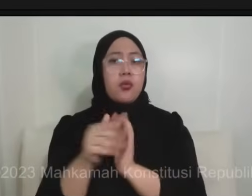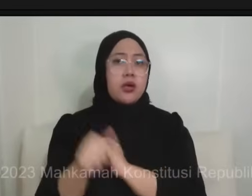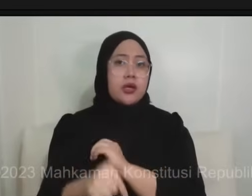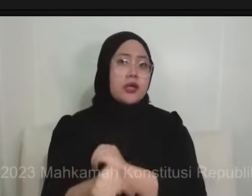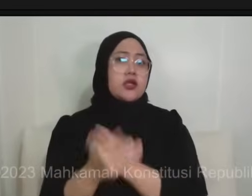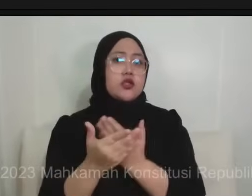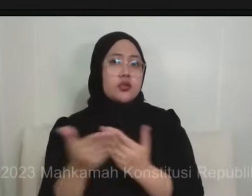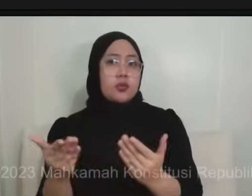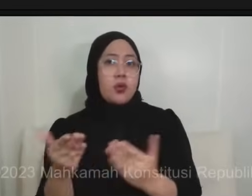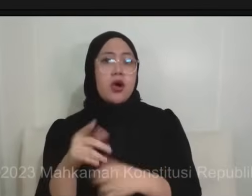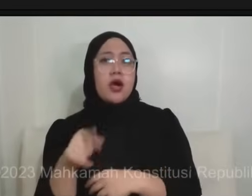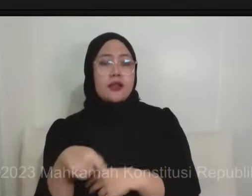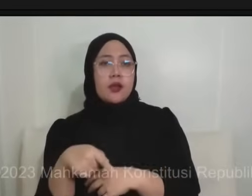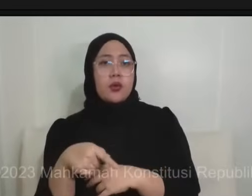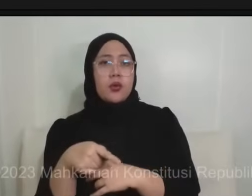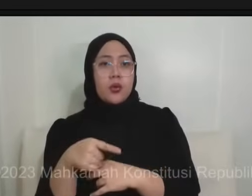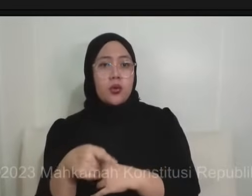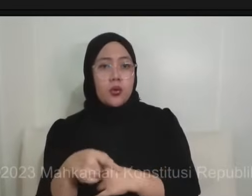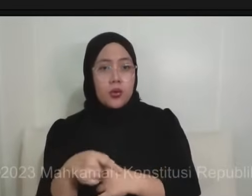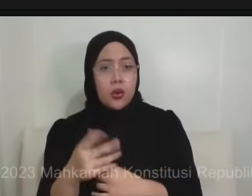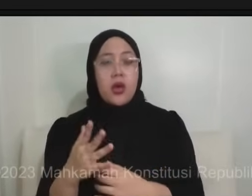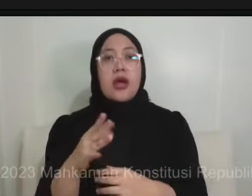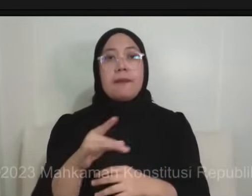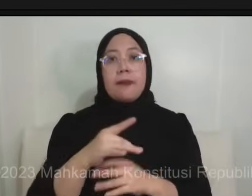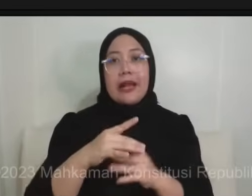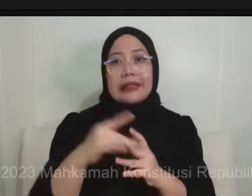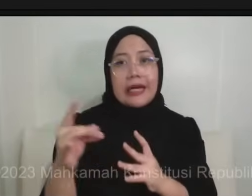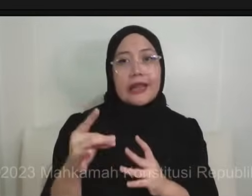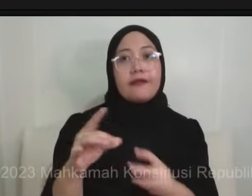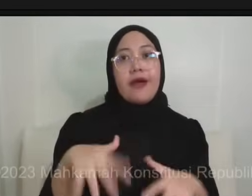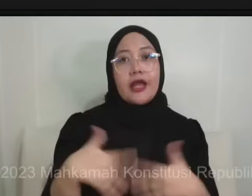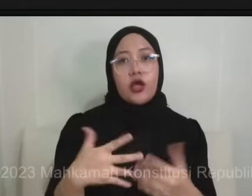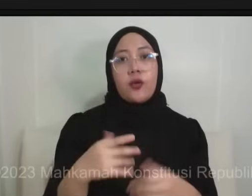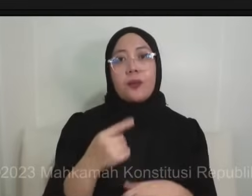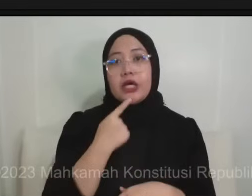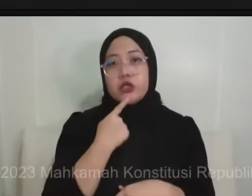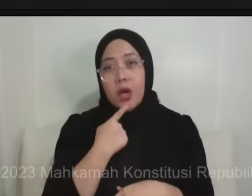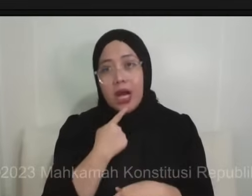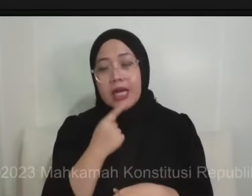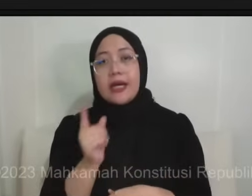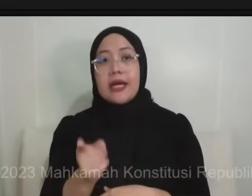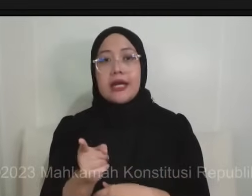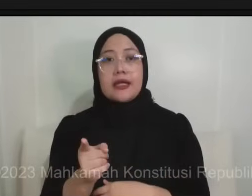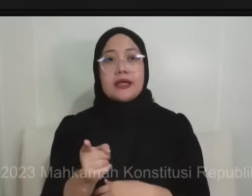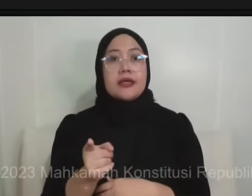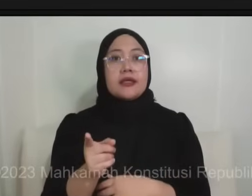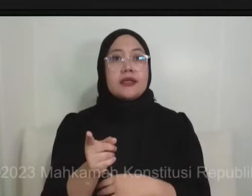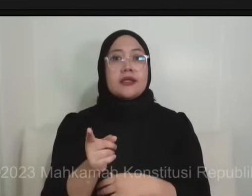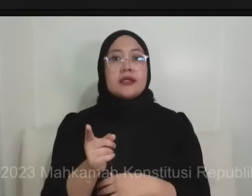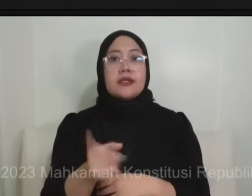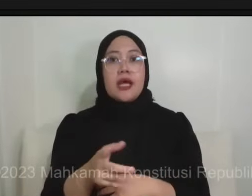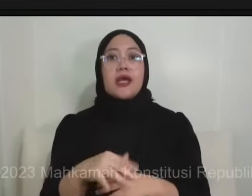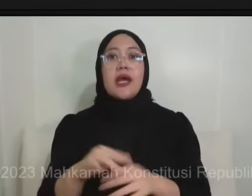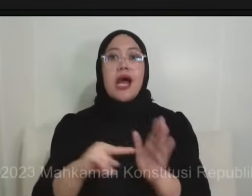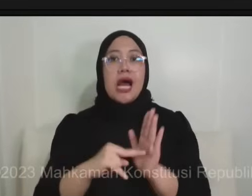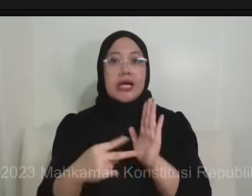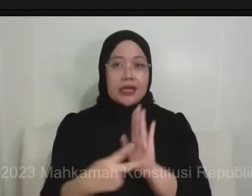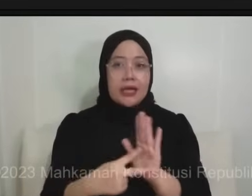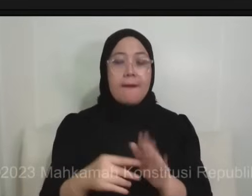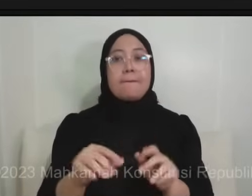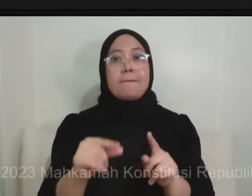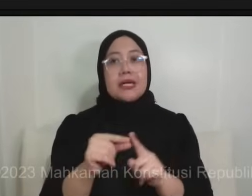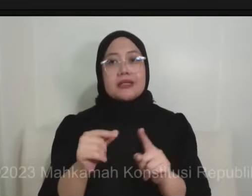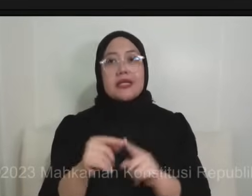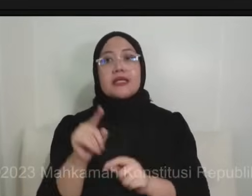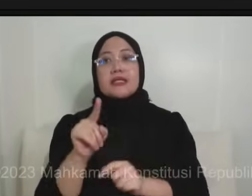maupun sebagian maka alternatif dan bahkan pengecualian pemaknaan terhadap pasal 169